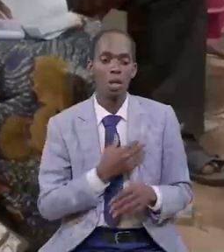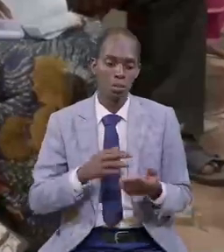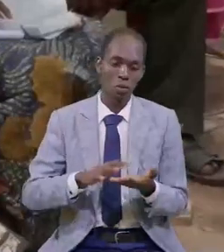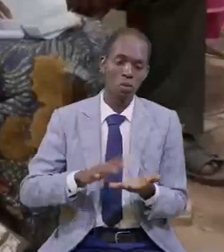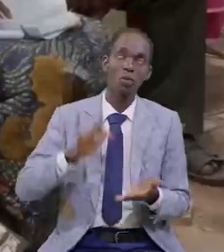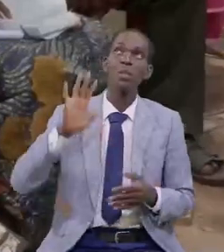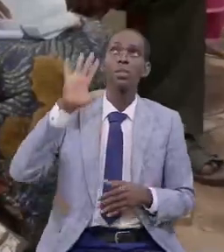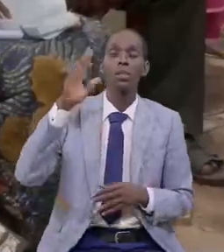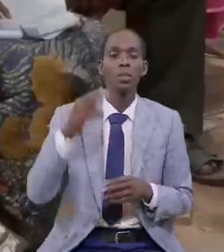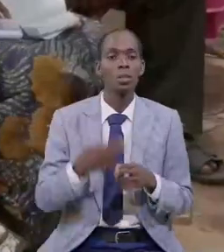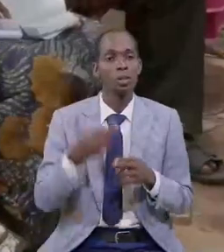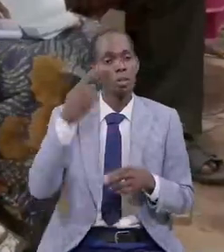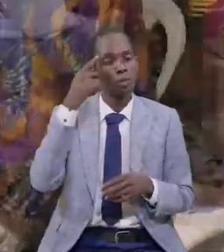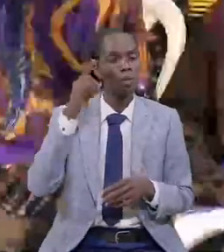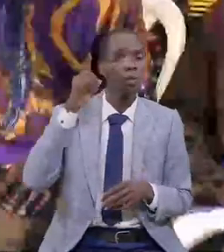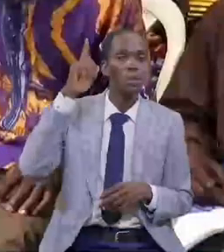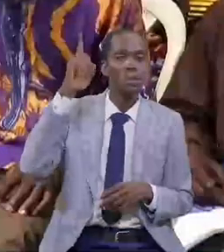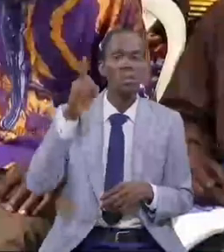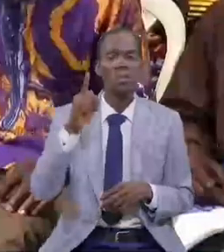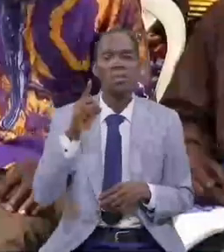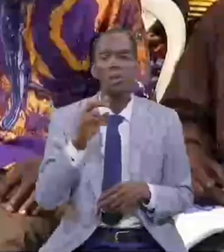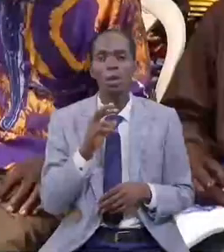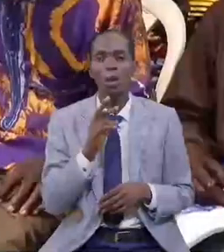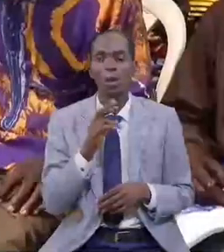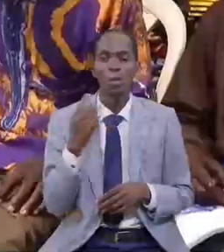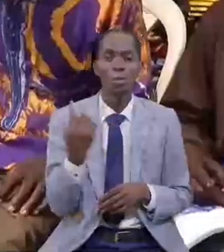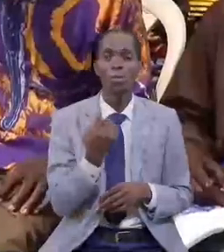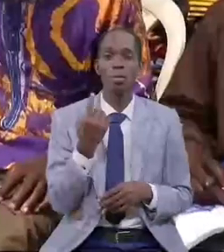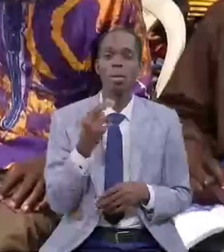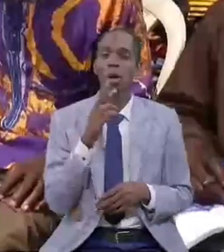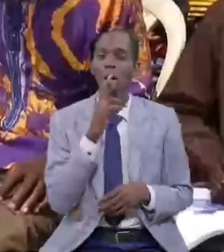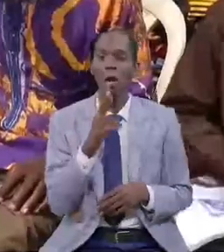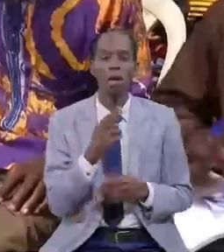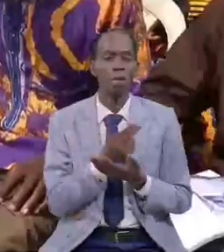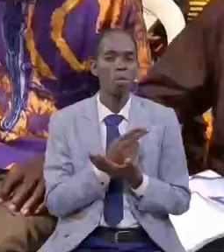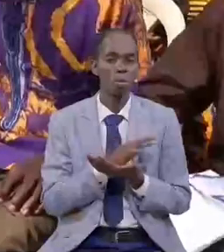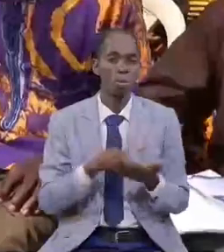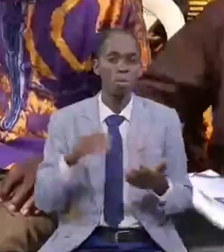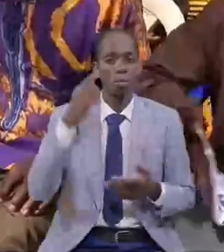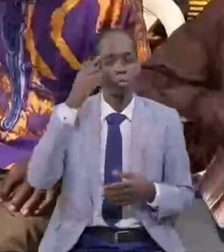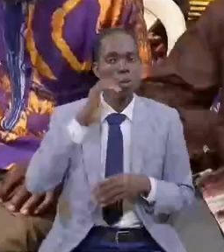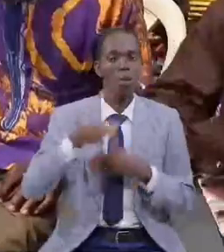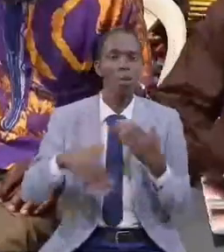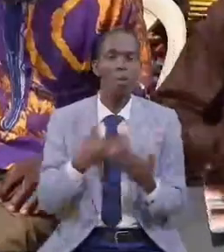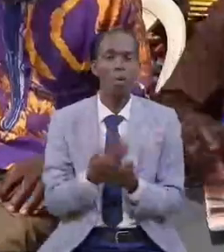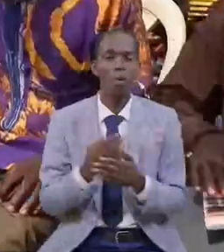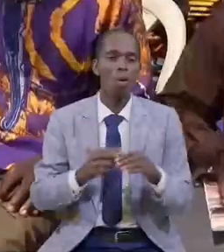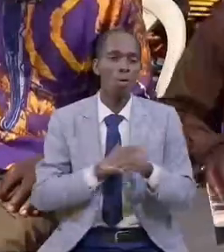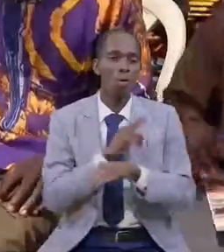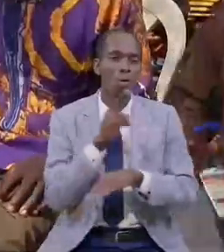nom car seul tu es saint et toutes les nations